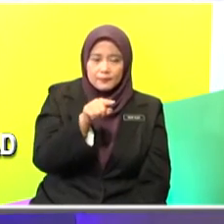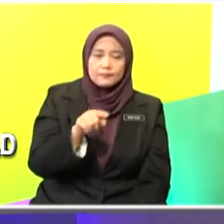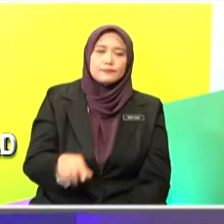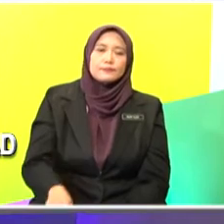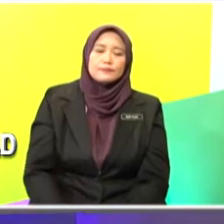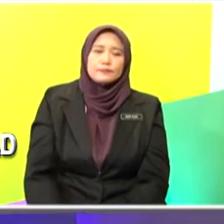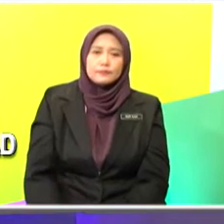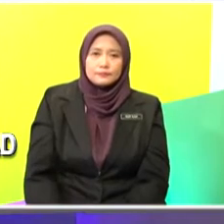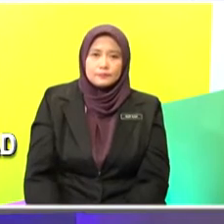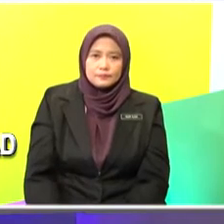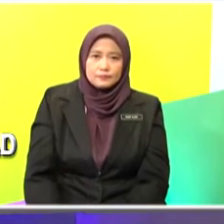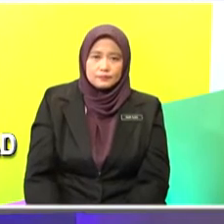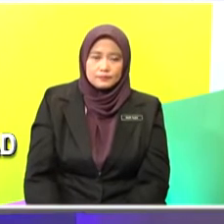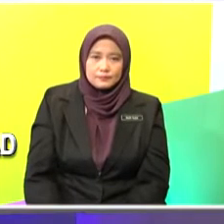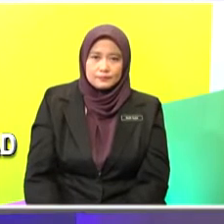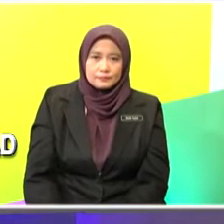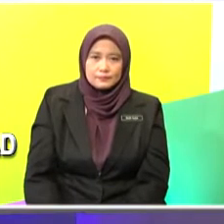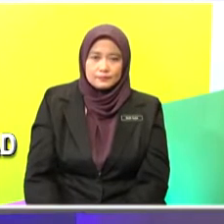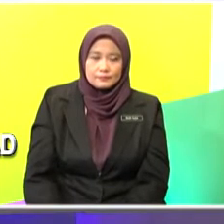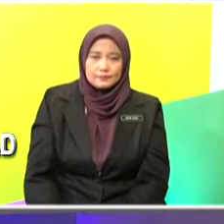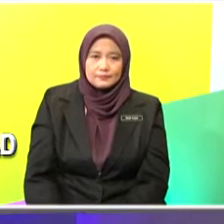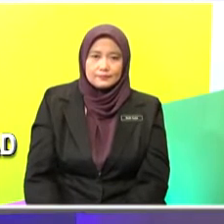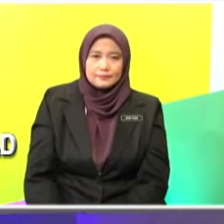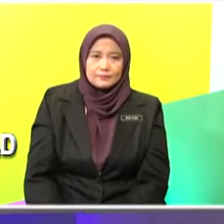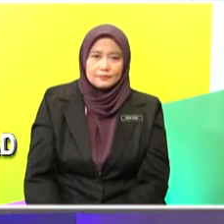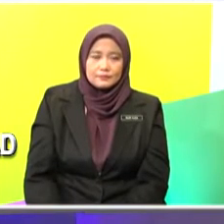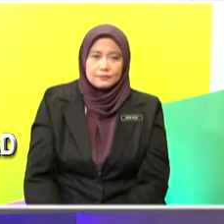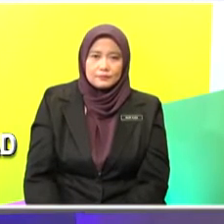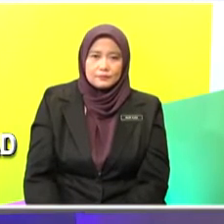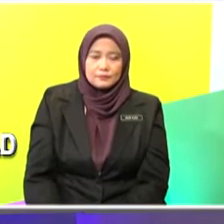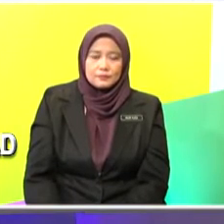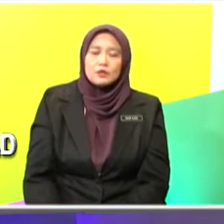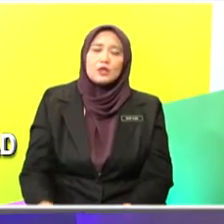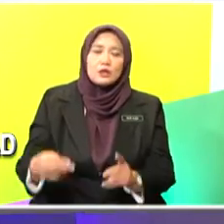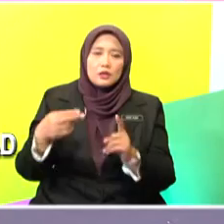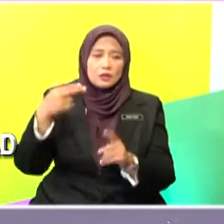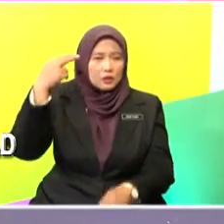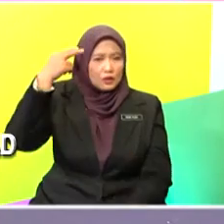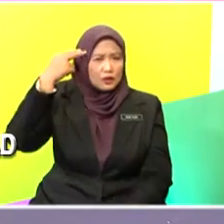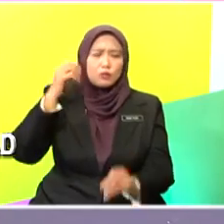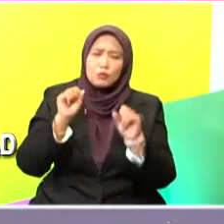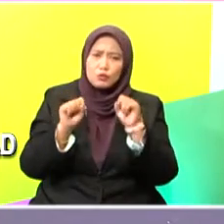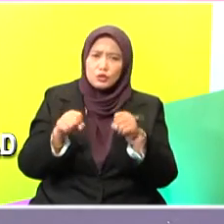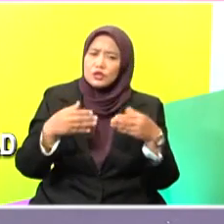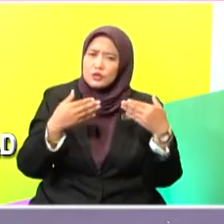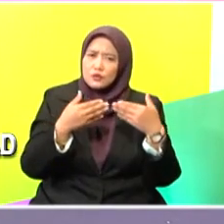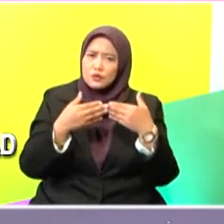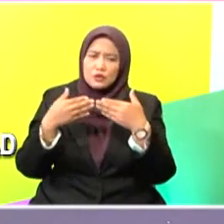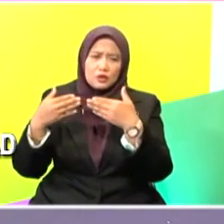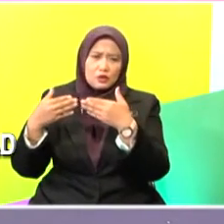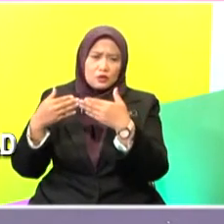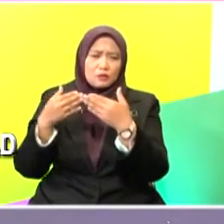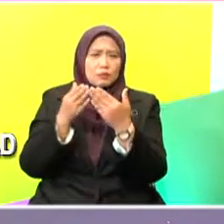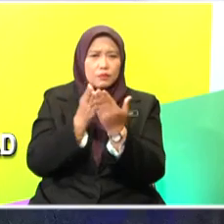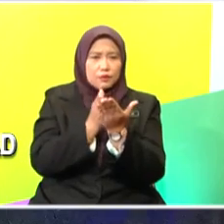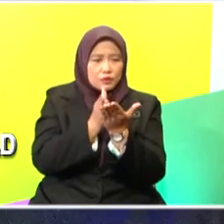tarik. Sampai jadi seperti bulan sabit. Okey, Hakim boleh sambung terus kan? Nanti kalau E macam tu dia terbuka. Dia